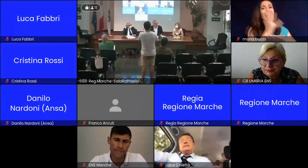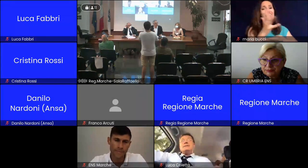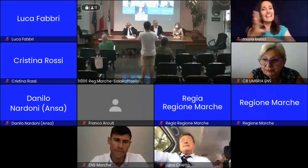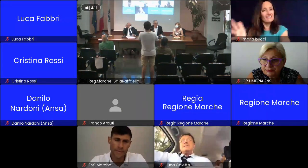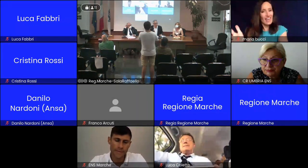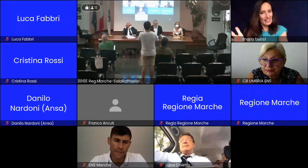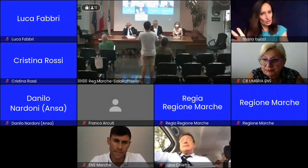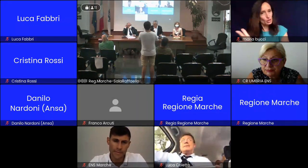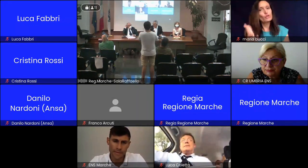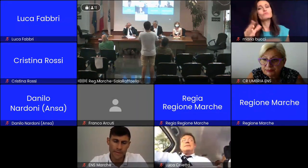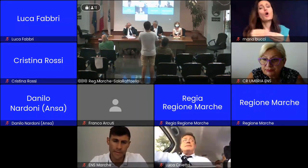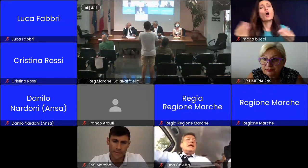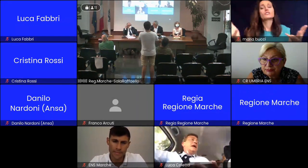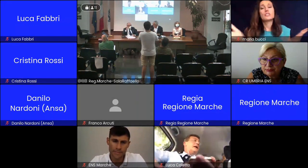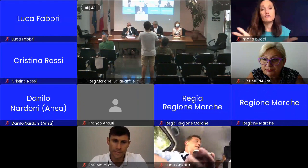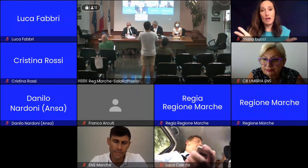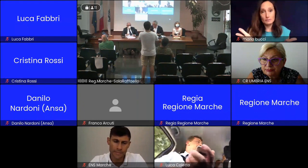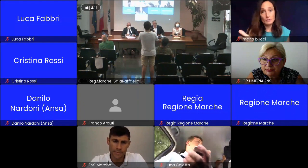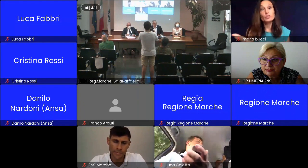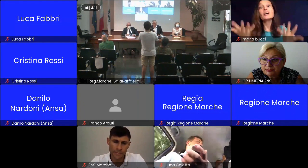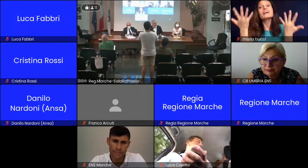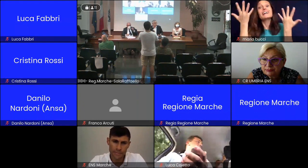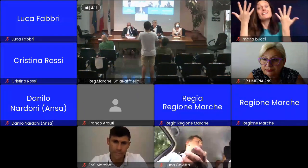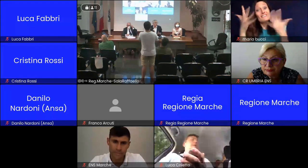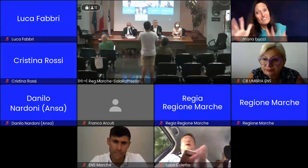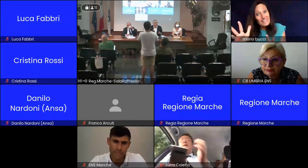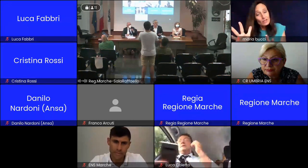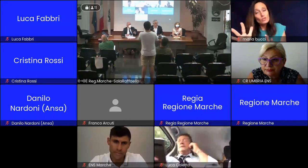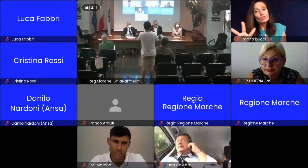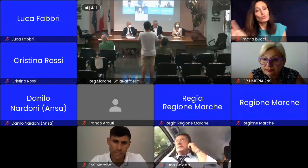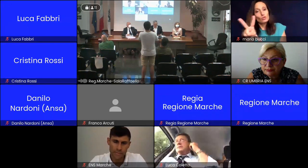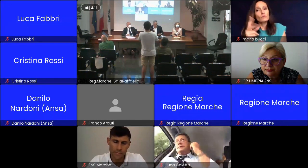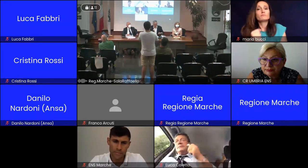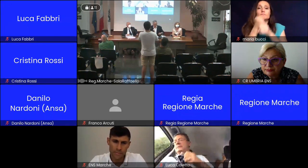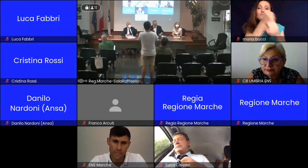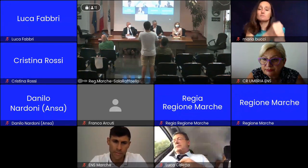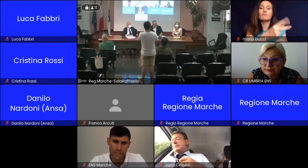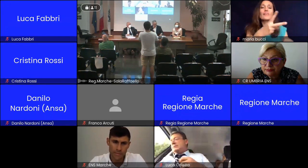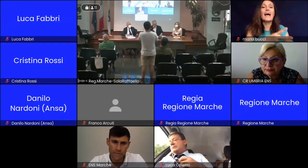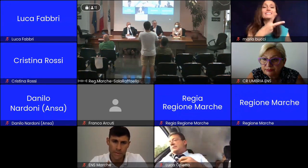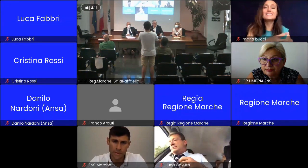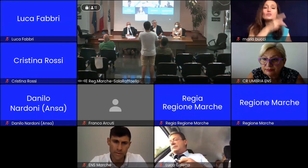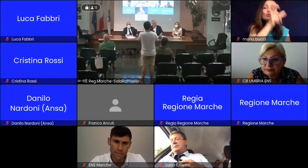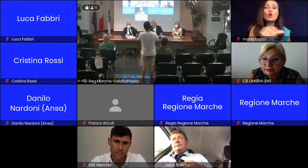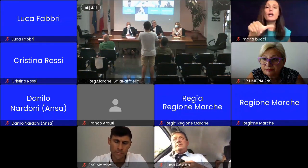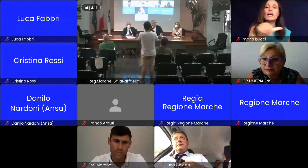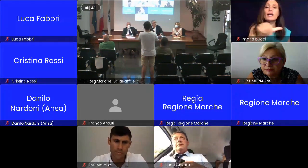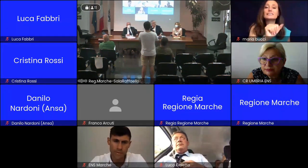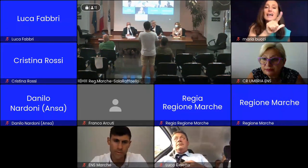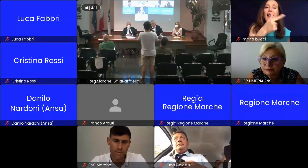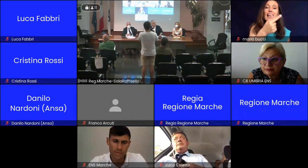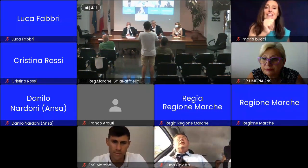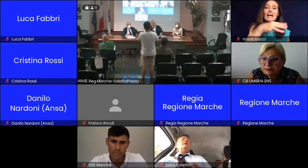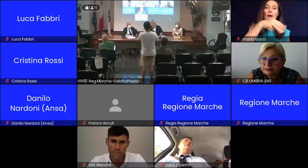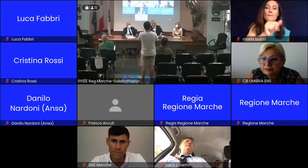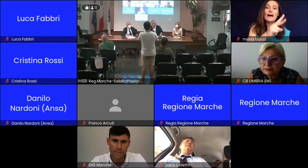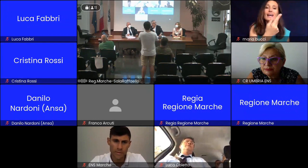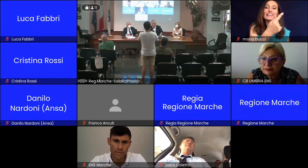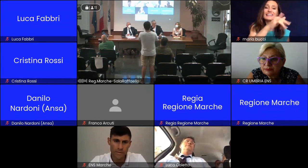daremo la parola all'Assessore Saltamartini per la chiusura della conferenza stampa. Prego